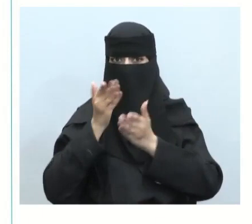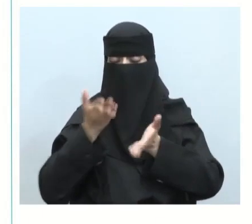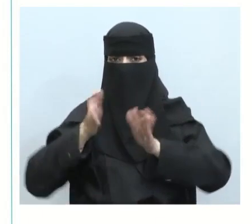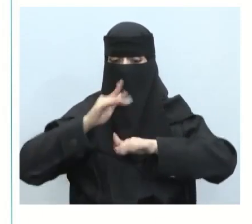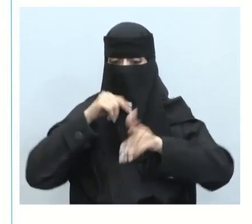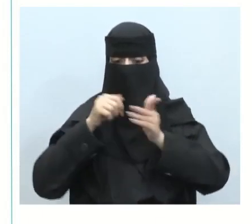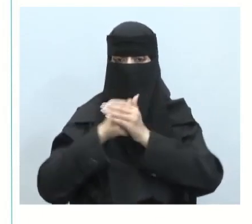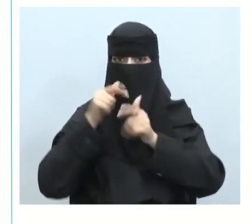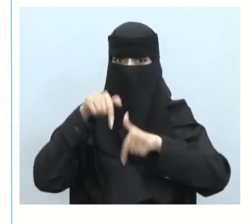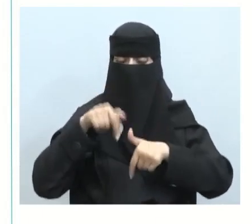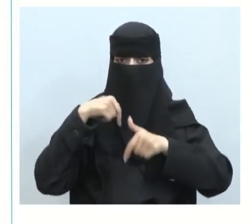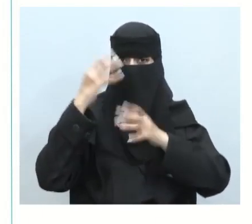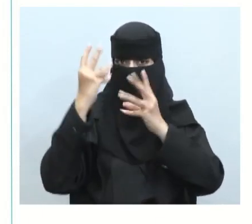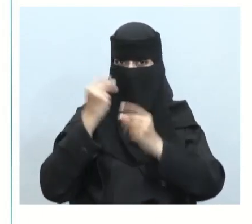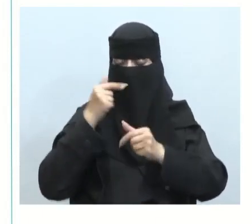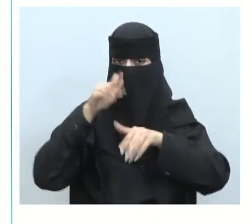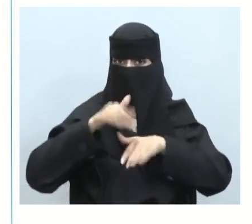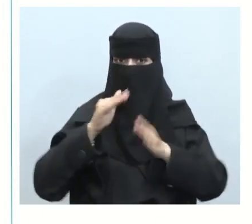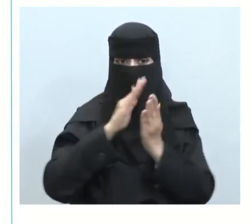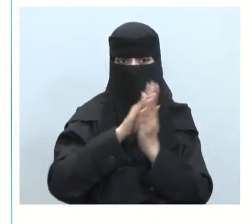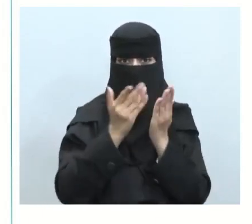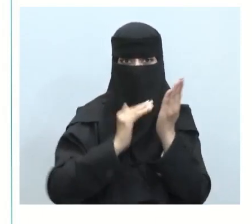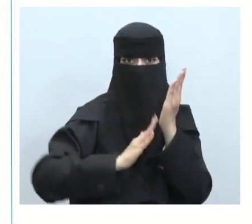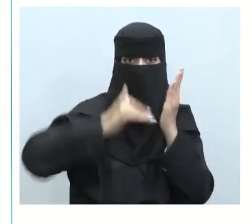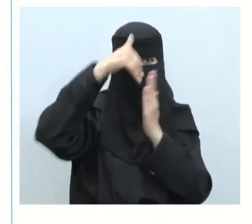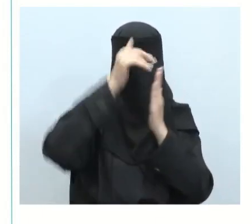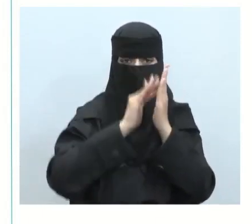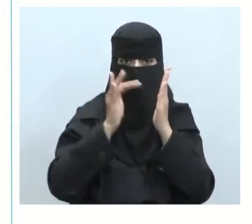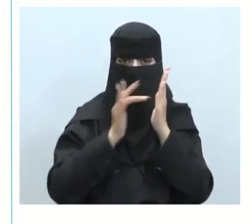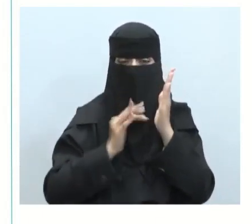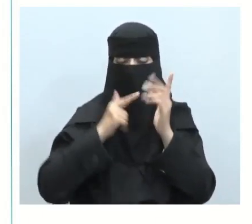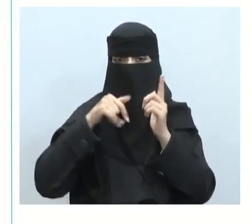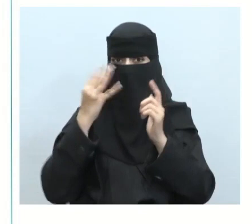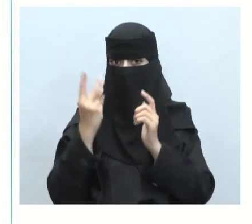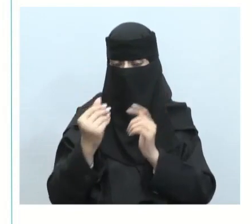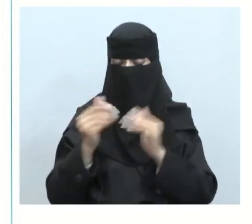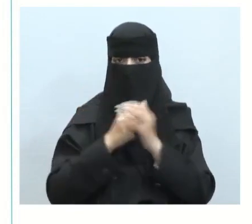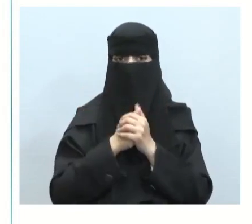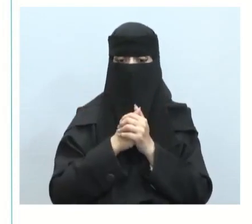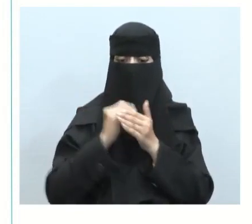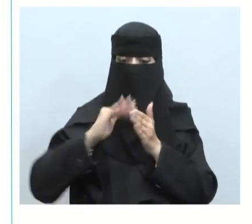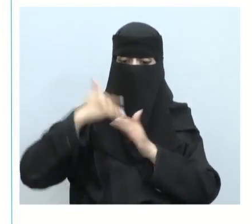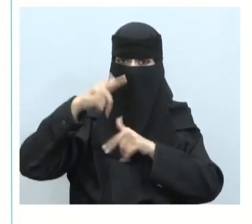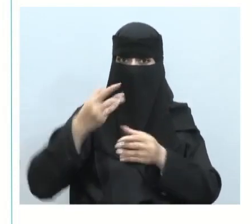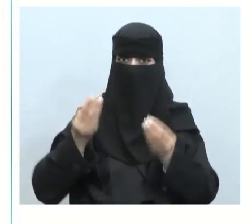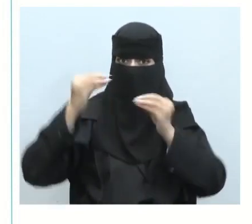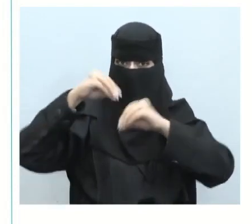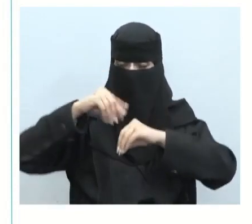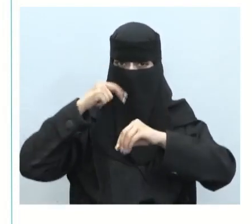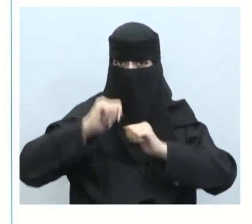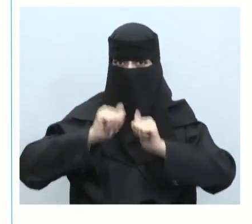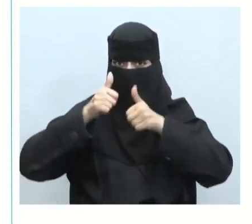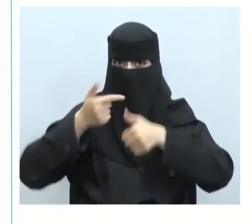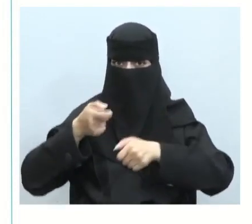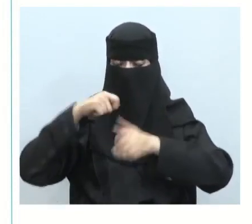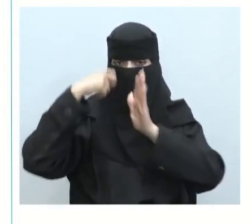تميزت بالرقم واصبح هنالك سجلات رقميه ومن ثم زادت قدره اجهزه الحاسوب